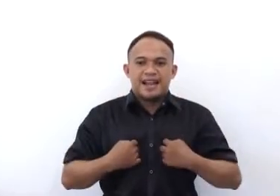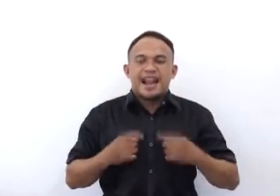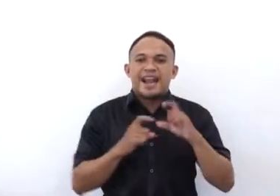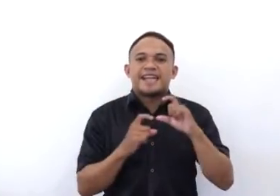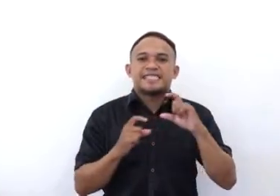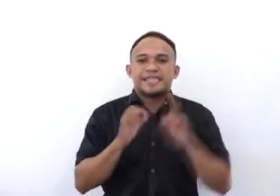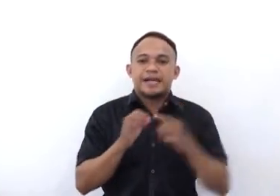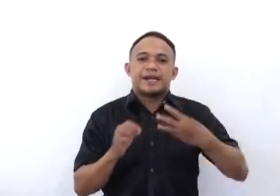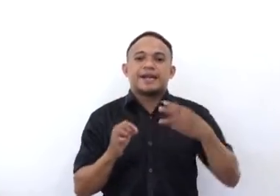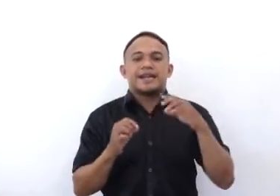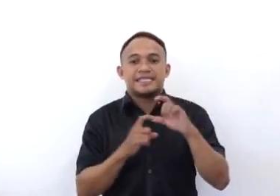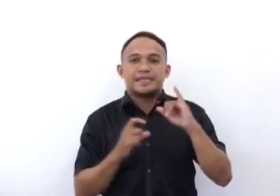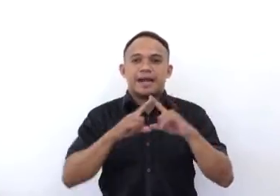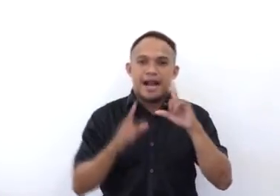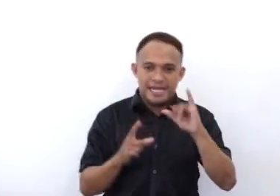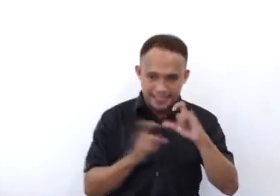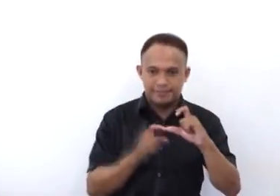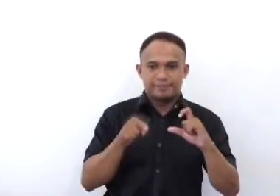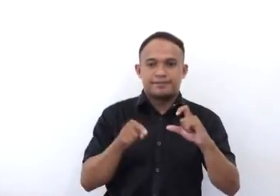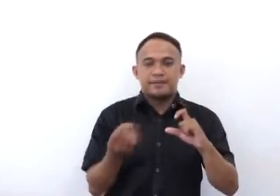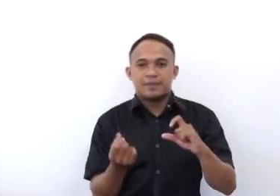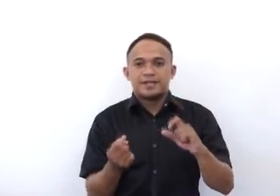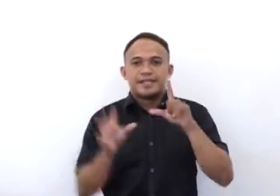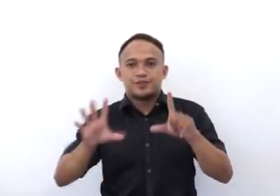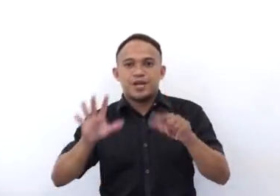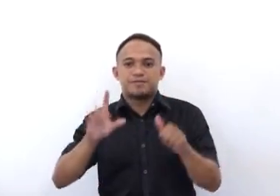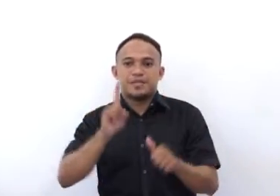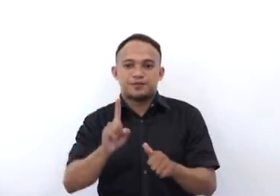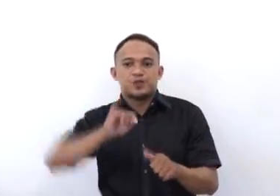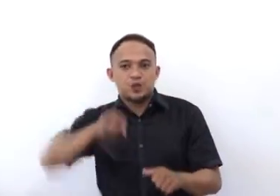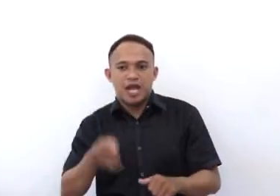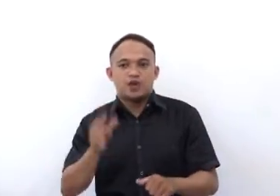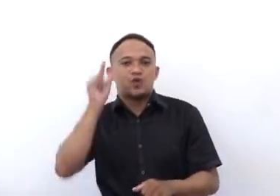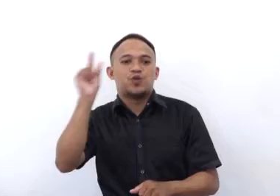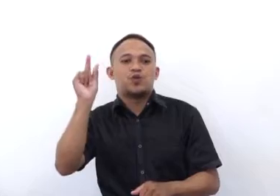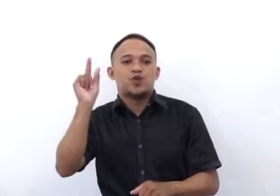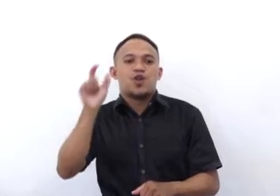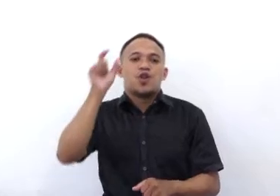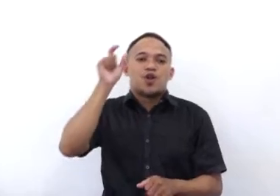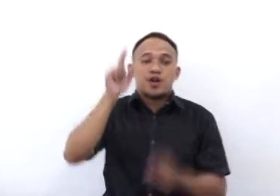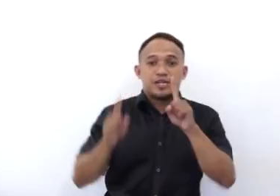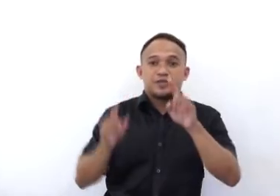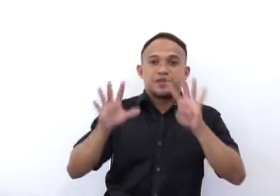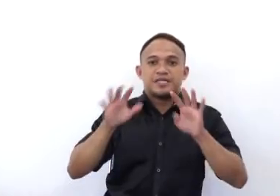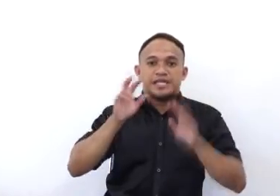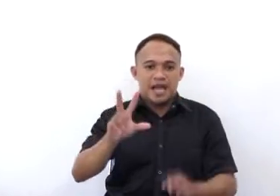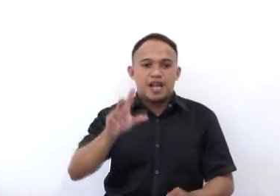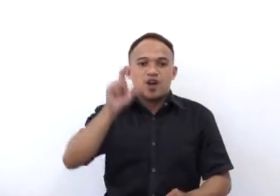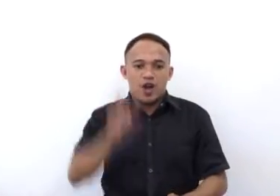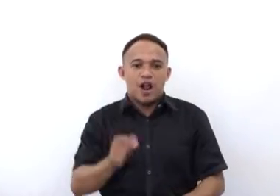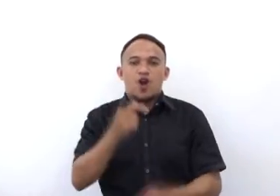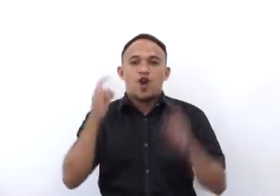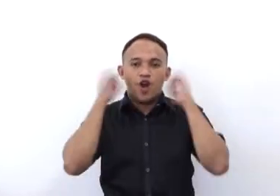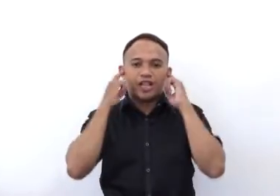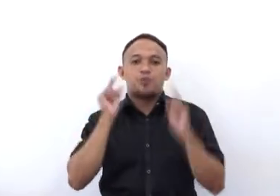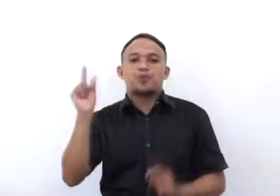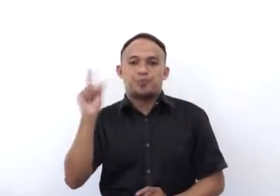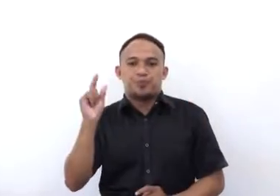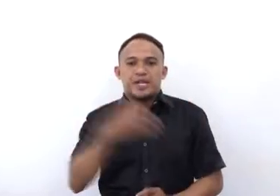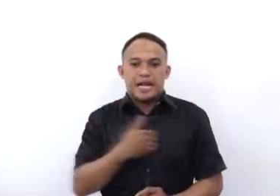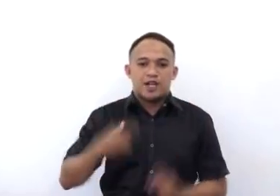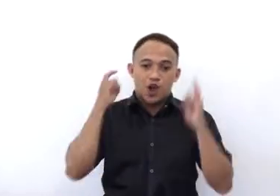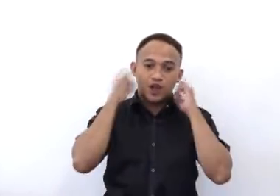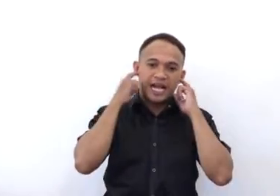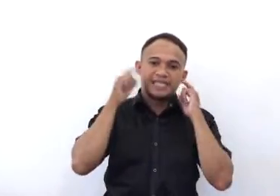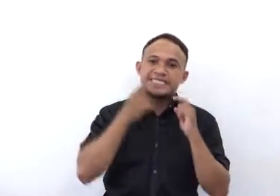Rinciannya Rp1,22 miliar rupiah untuk 154 orang dokter spesialis, Rp761